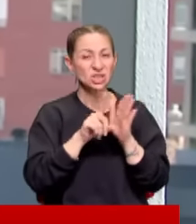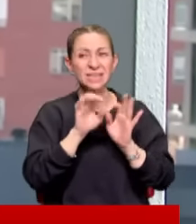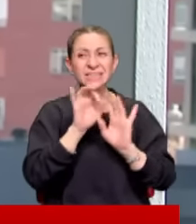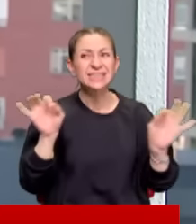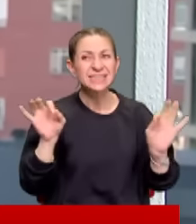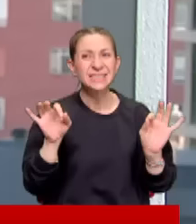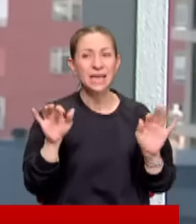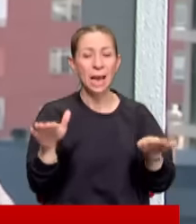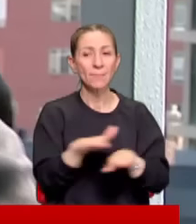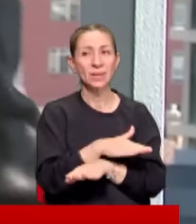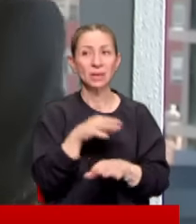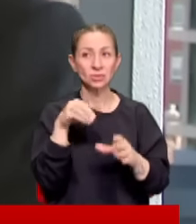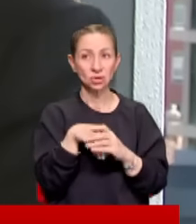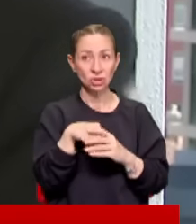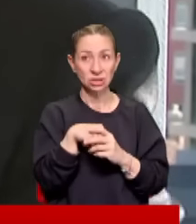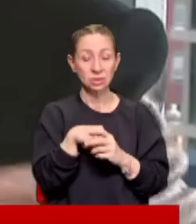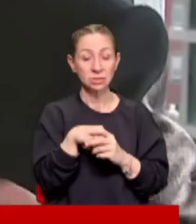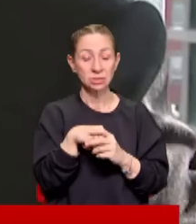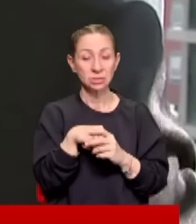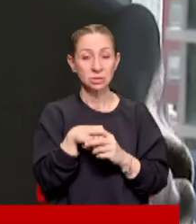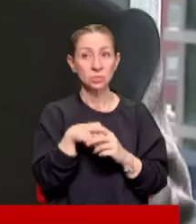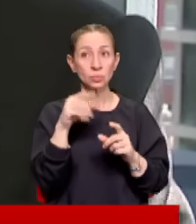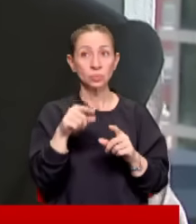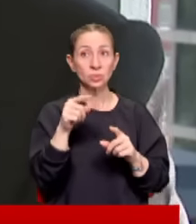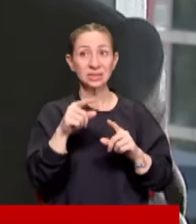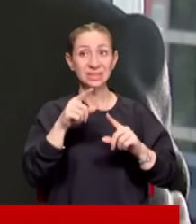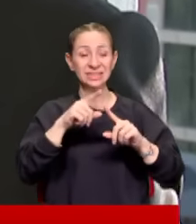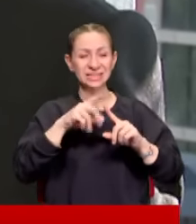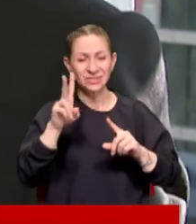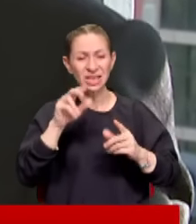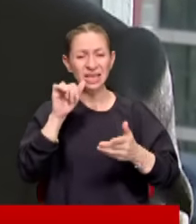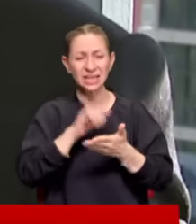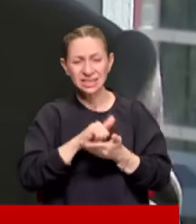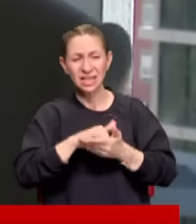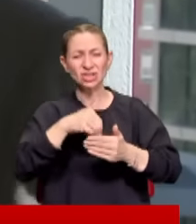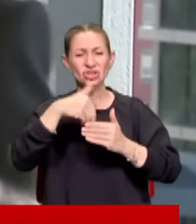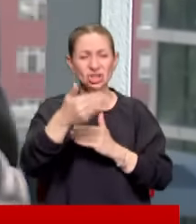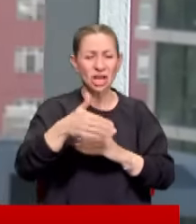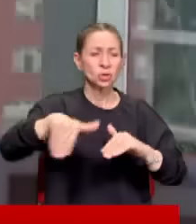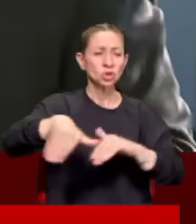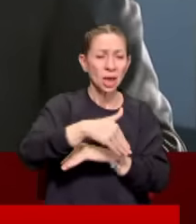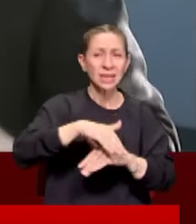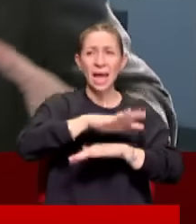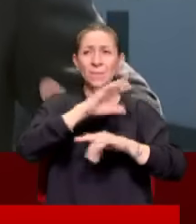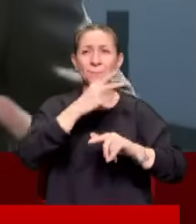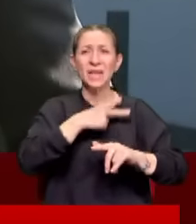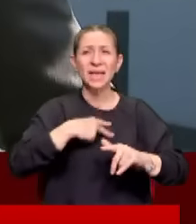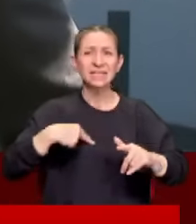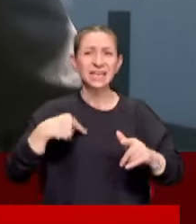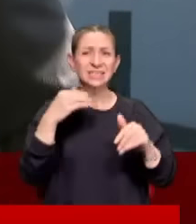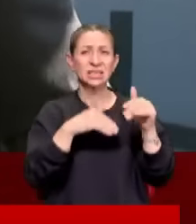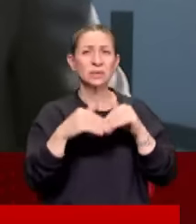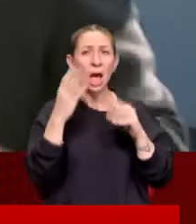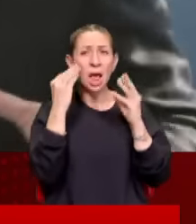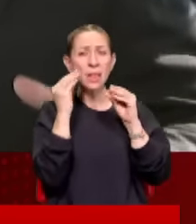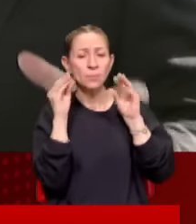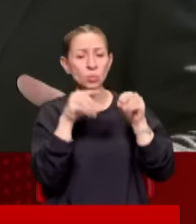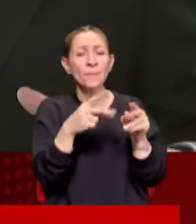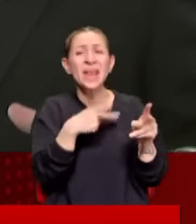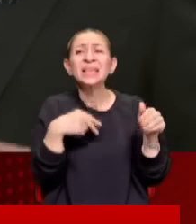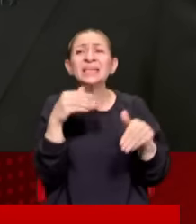başarısızlıkları örtülemek için ve bunu ekranlarda ve diğer tüm alanlarda bu yerel seçime çok büyük bir anlam yüklendi. Bu bir